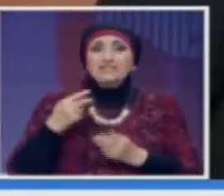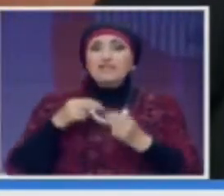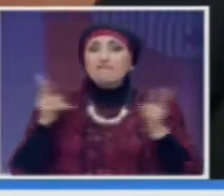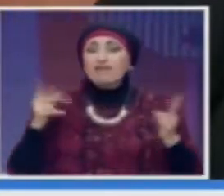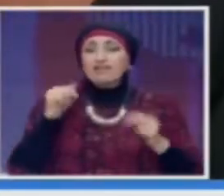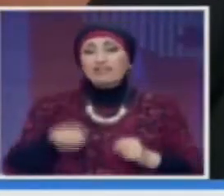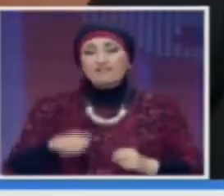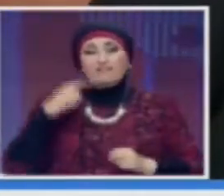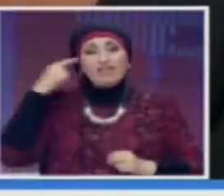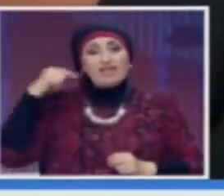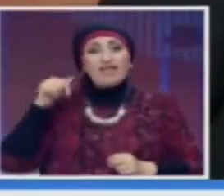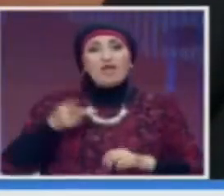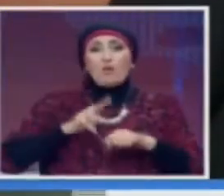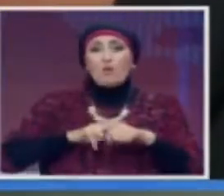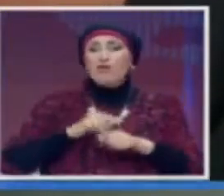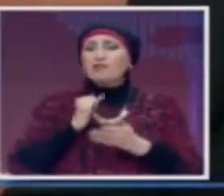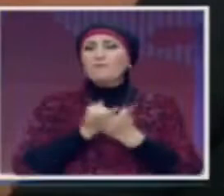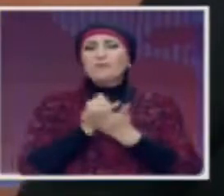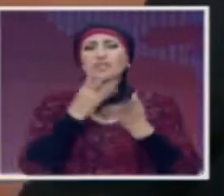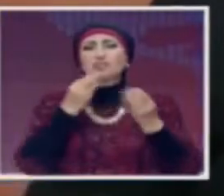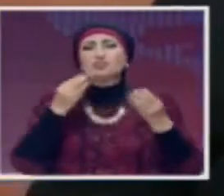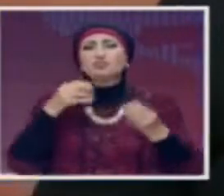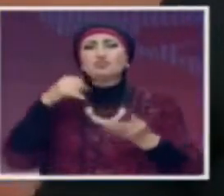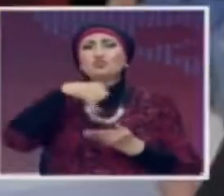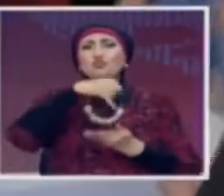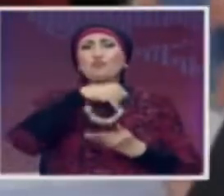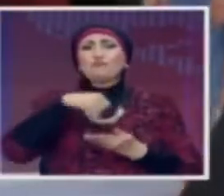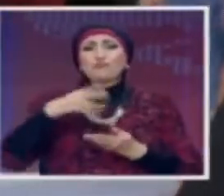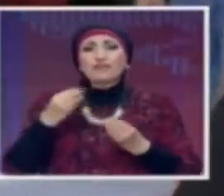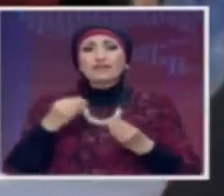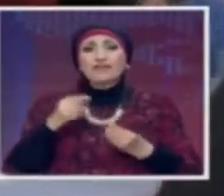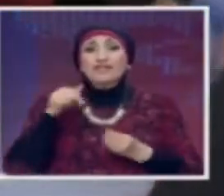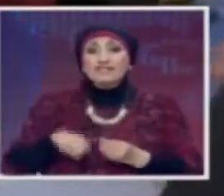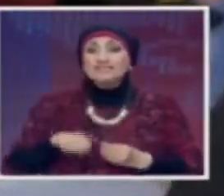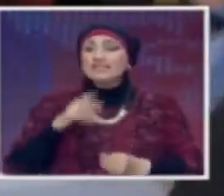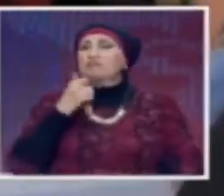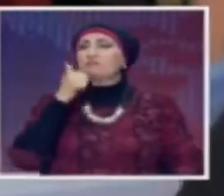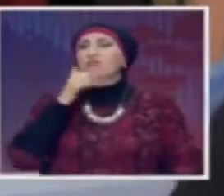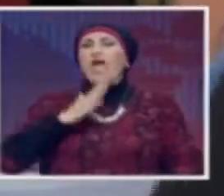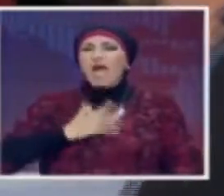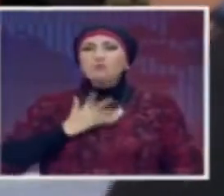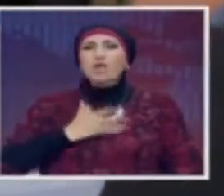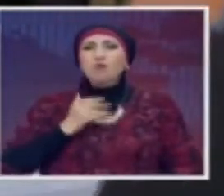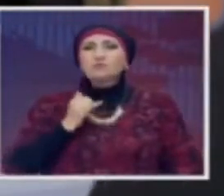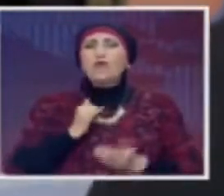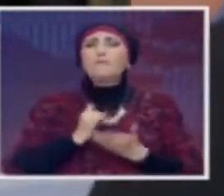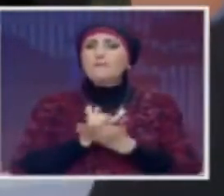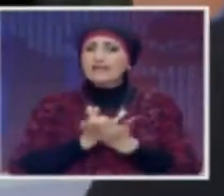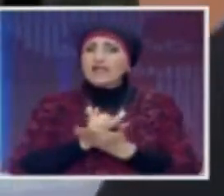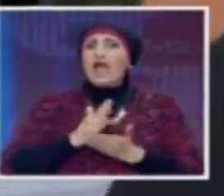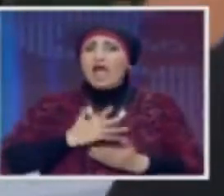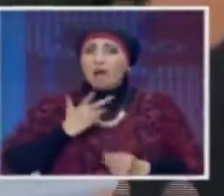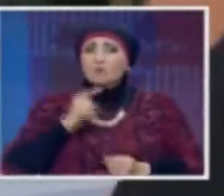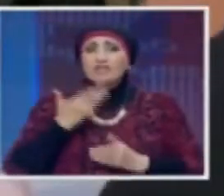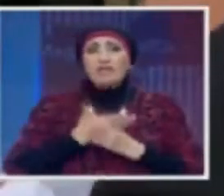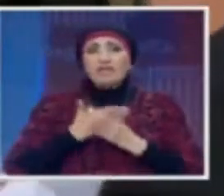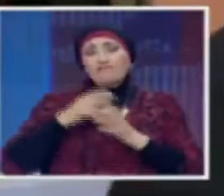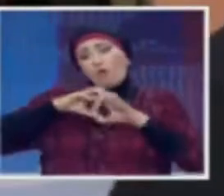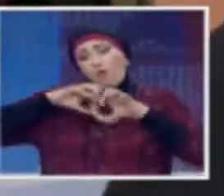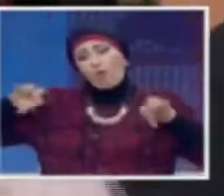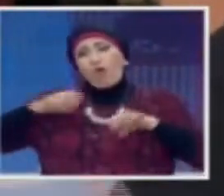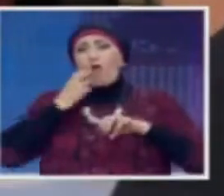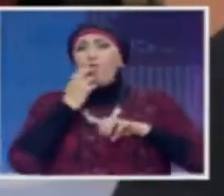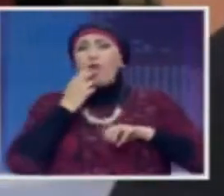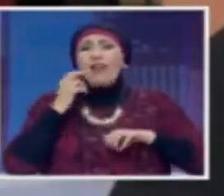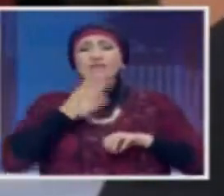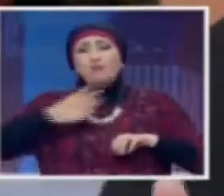الذكرى العظيمة، بالإضافة لمدارس كتيرة في معظم مراكز المحافظة. فعلا بئر العبد كانت محتاجة مدرسة زي كده، ان احنا نفصل البنات